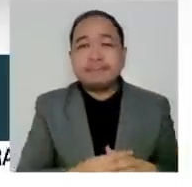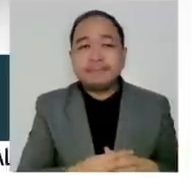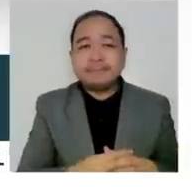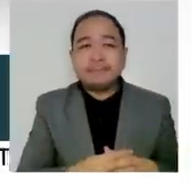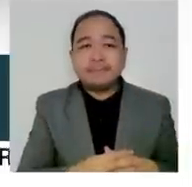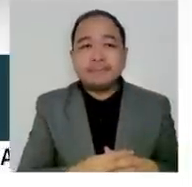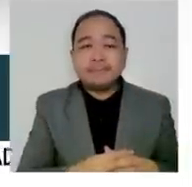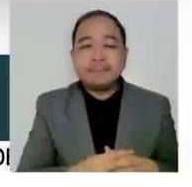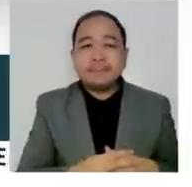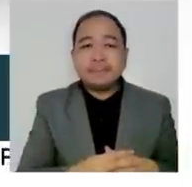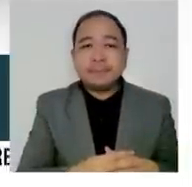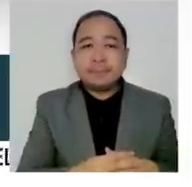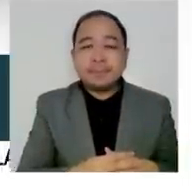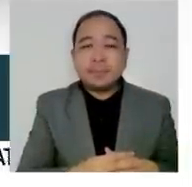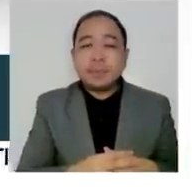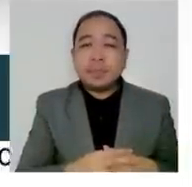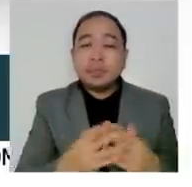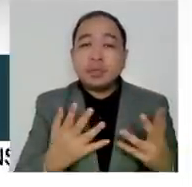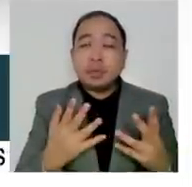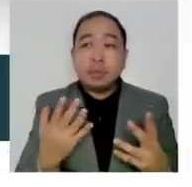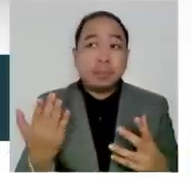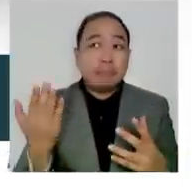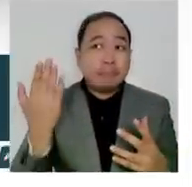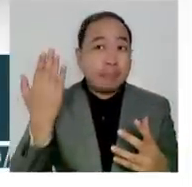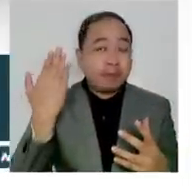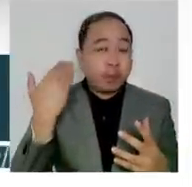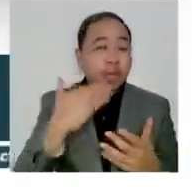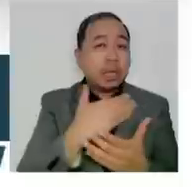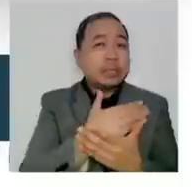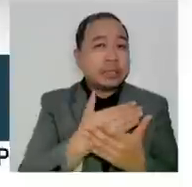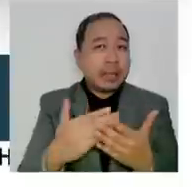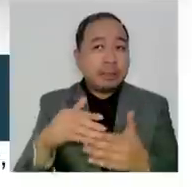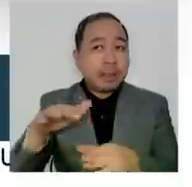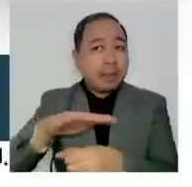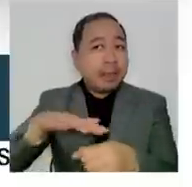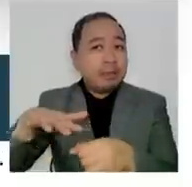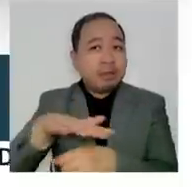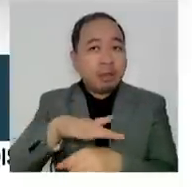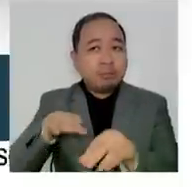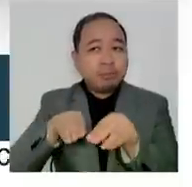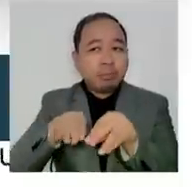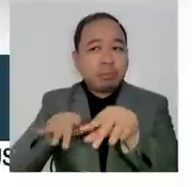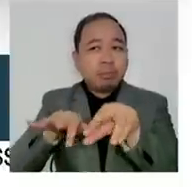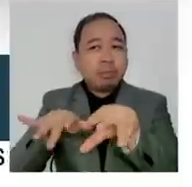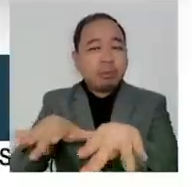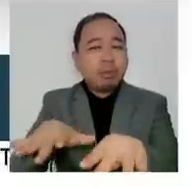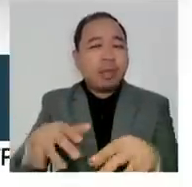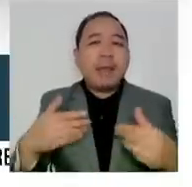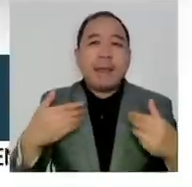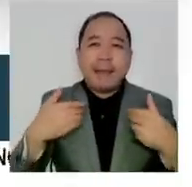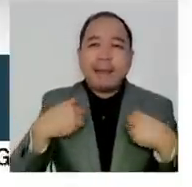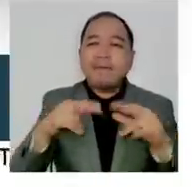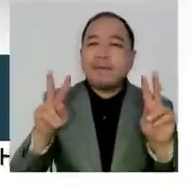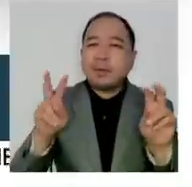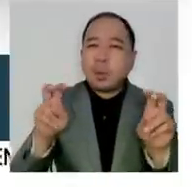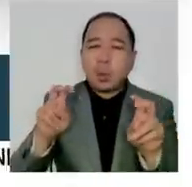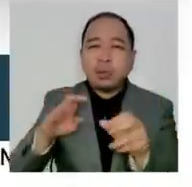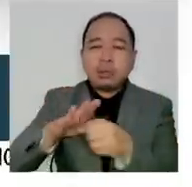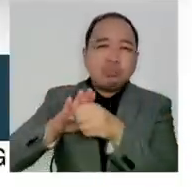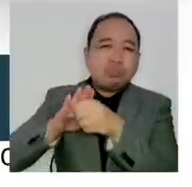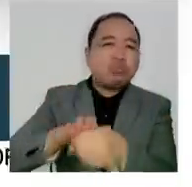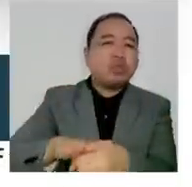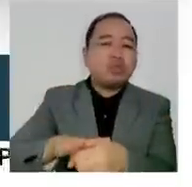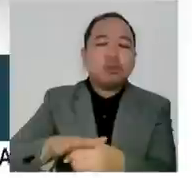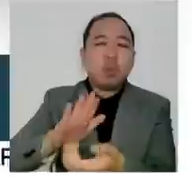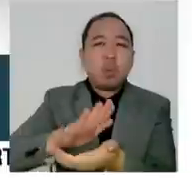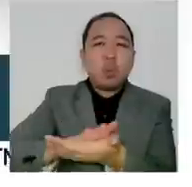yung iba doon na napuntahan before ng langis, meron kami kasi tinatawag na nagte-pressure washing na kami. Yung mga mancha na nakadikit sa